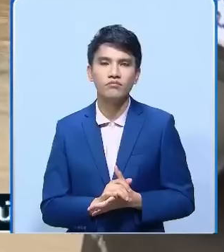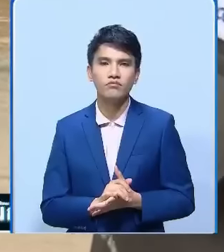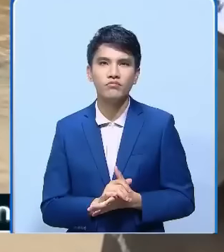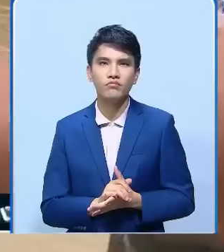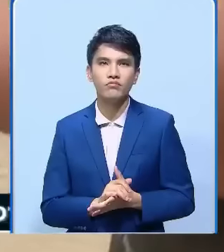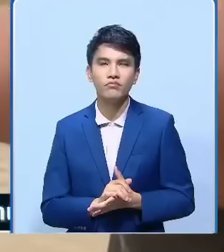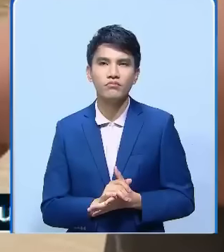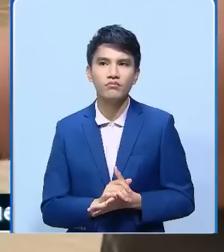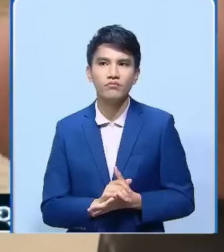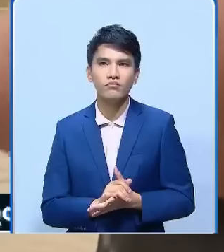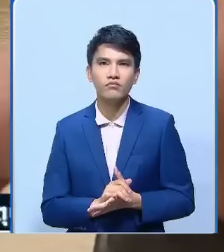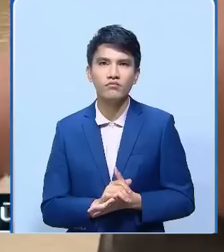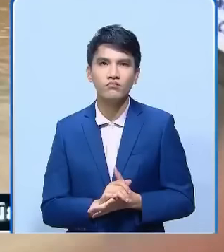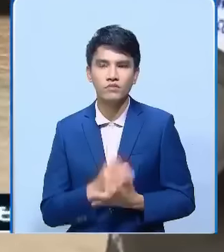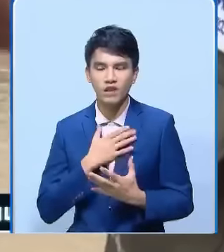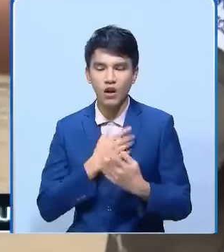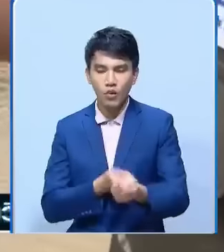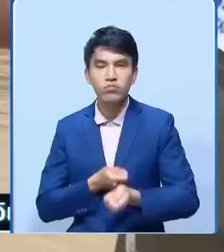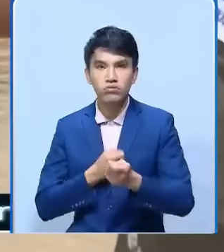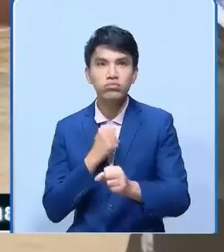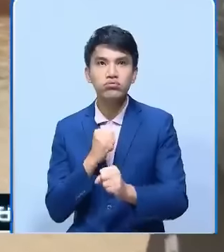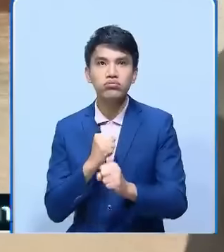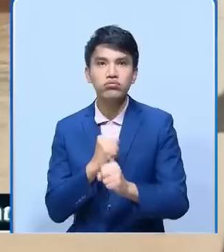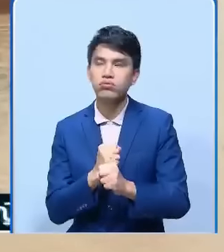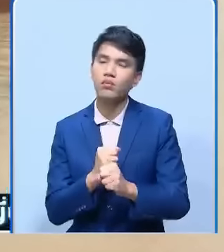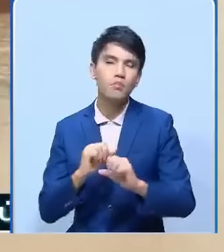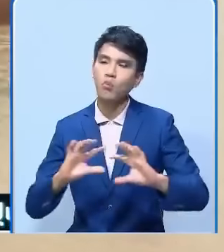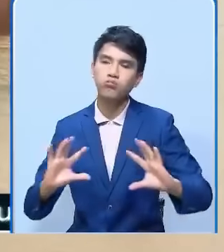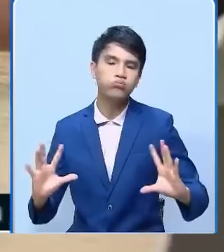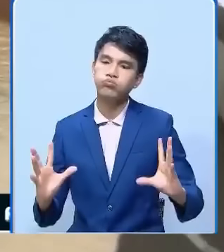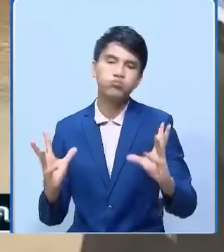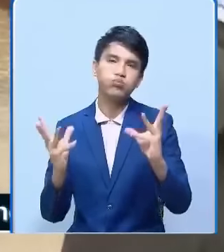แล้วเป็นไงบ้างแม่เราทำการเกษตรต่างๆเลย เรียบร้อยหมดเลย